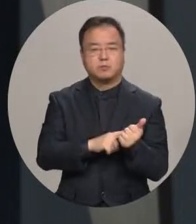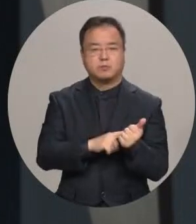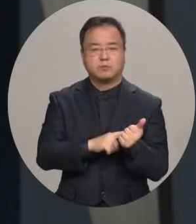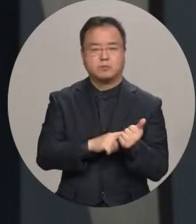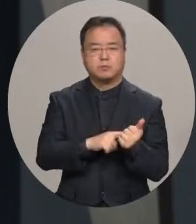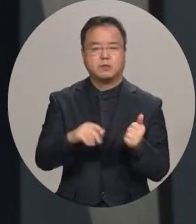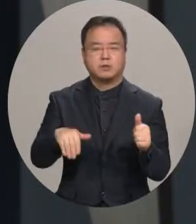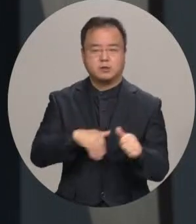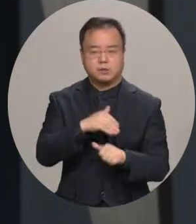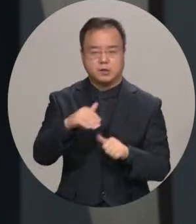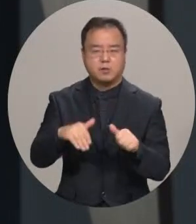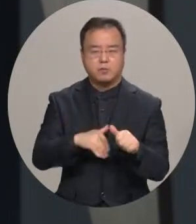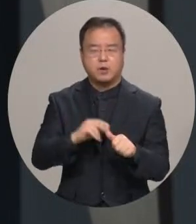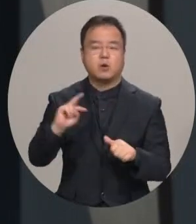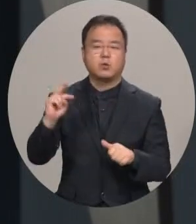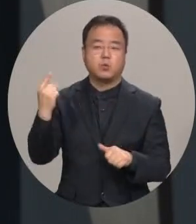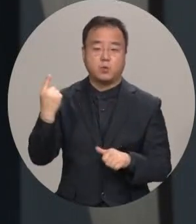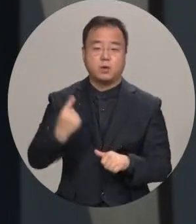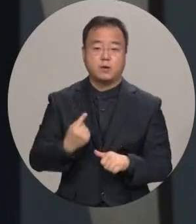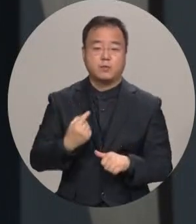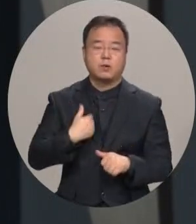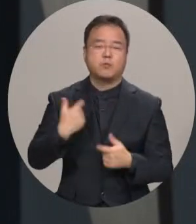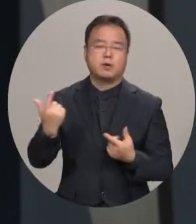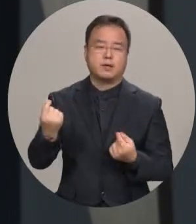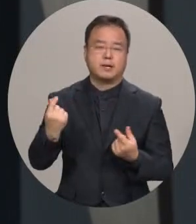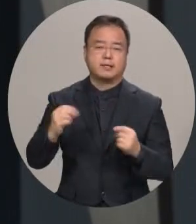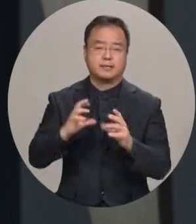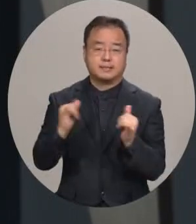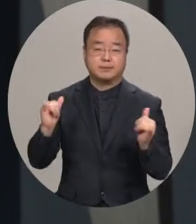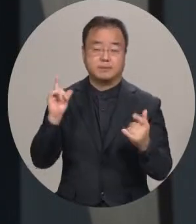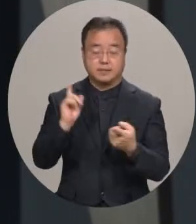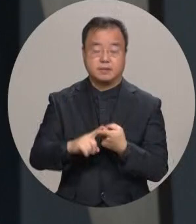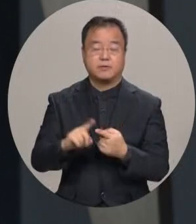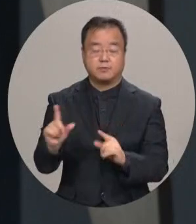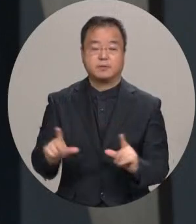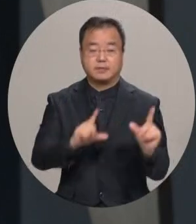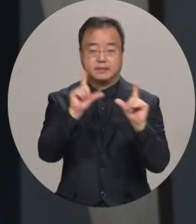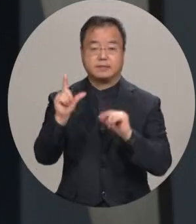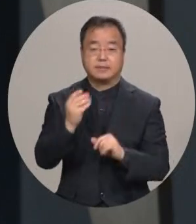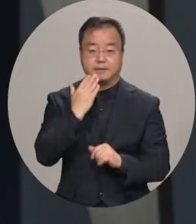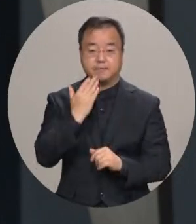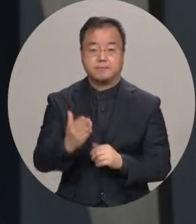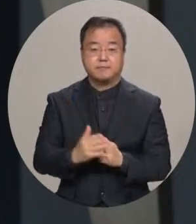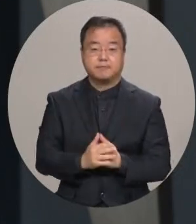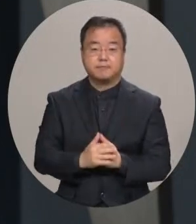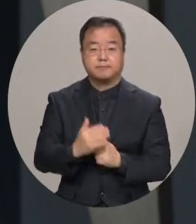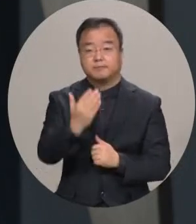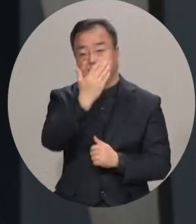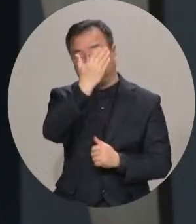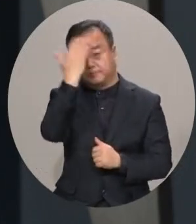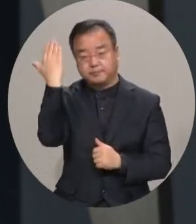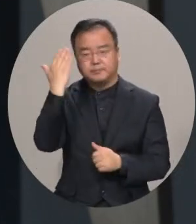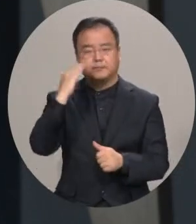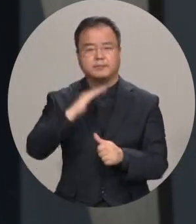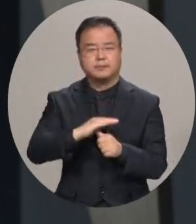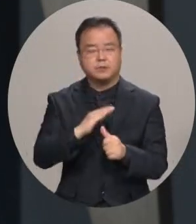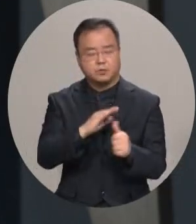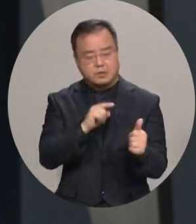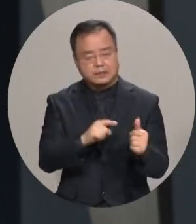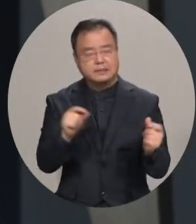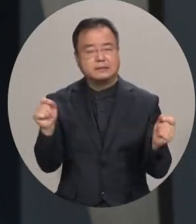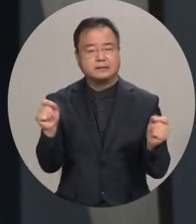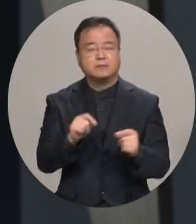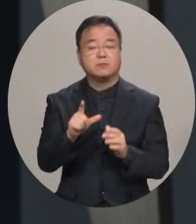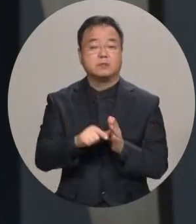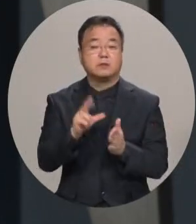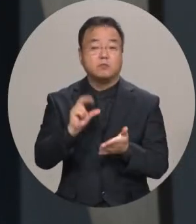돌지만 제자리로 돌아와서 우리랑 똑같은 시민으로 살아간다고 생각합니다. 그래서 청소년을 너무 단기간에 문제